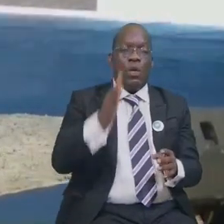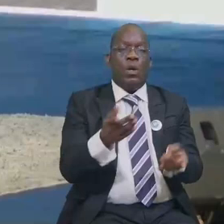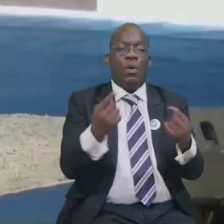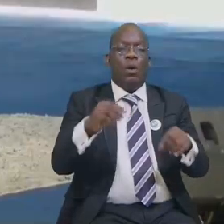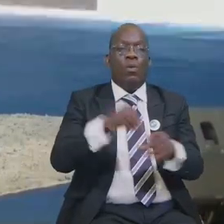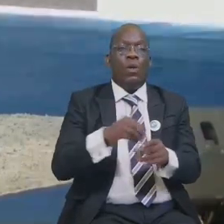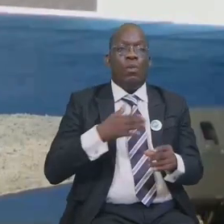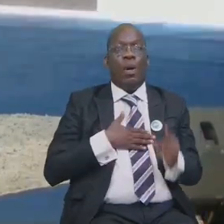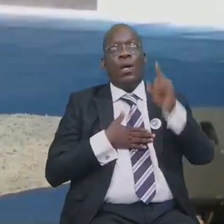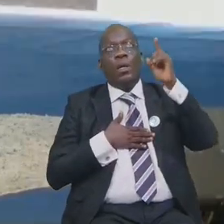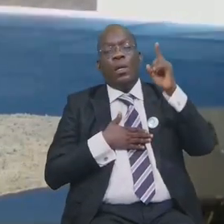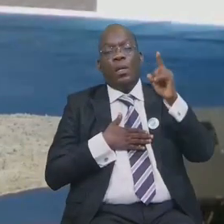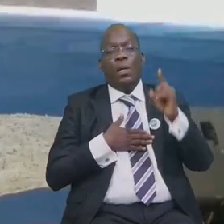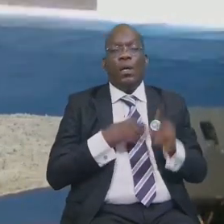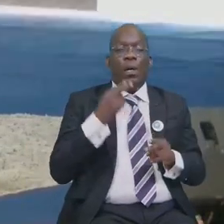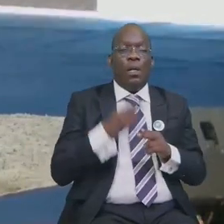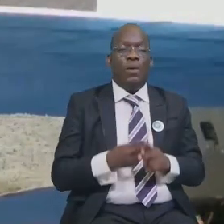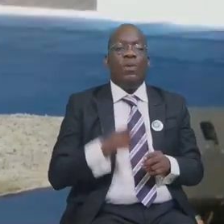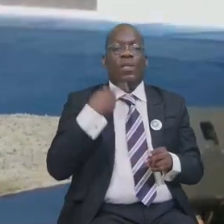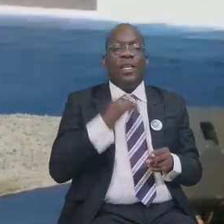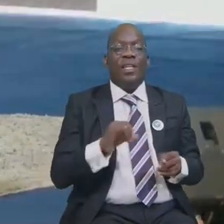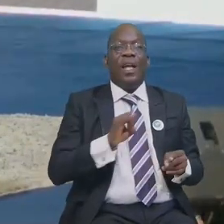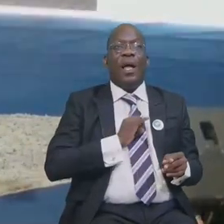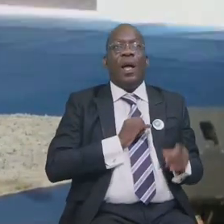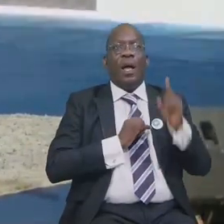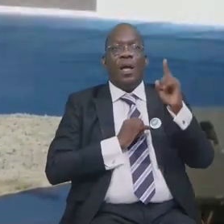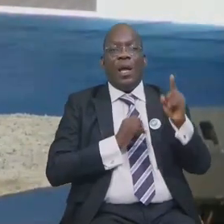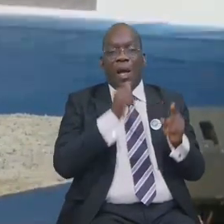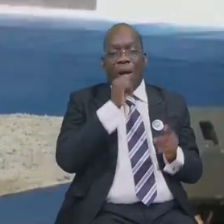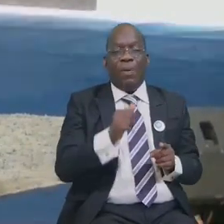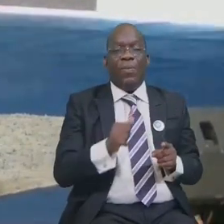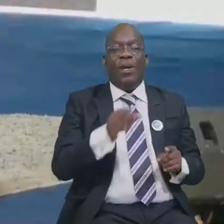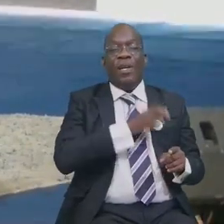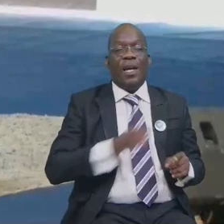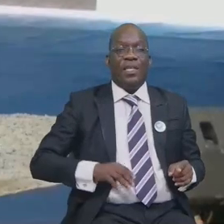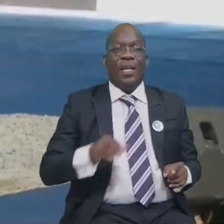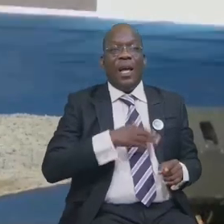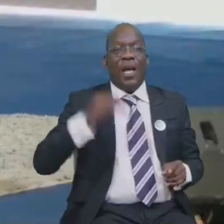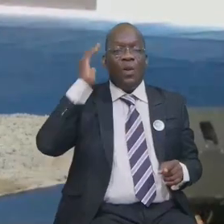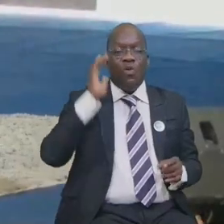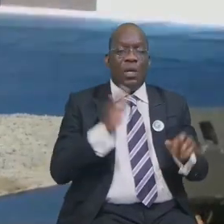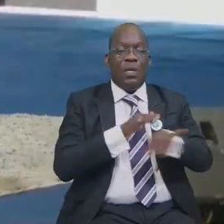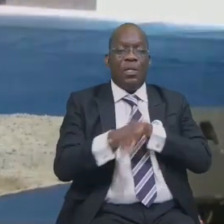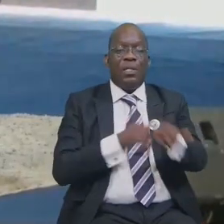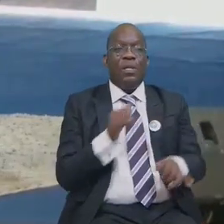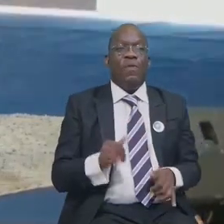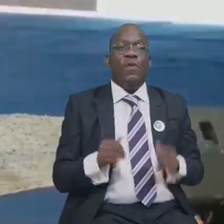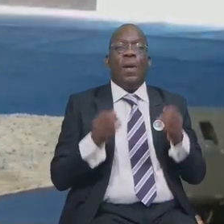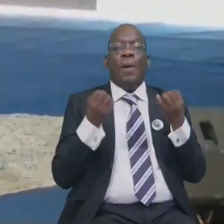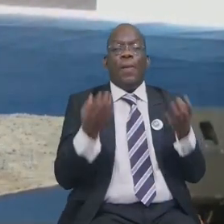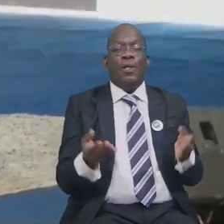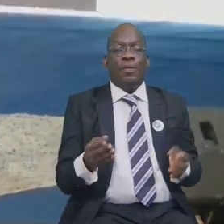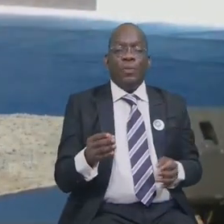moi qui suis le Christ. Et ils séduiront beaucoup de gens. Verset 6, il nous